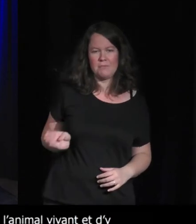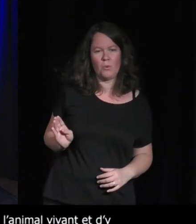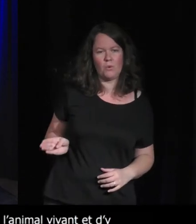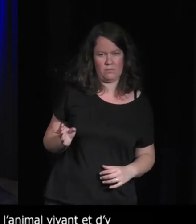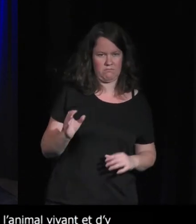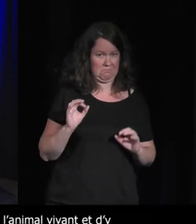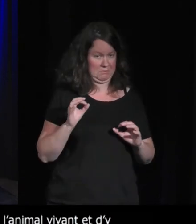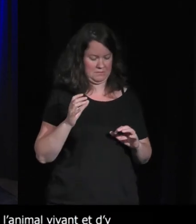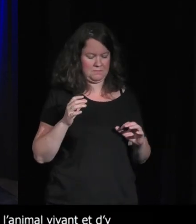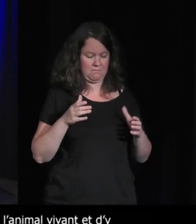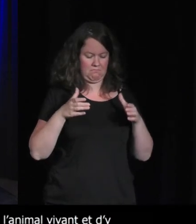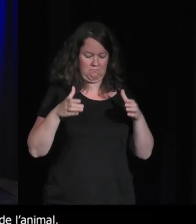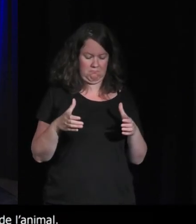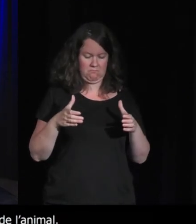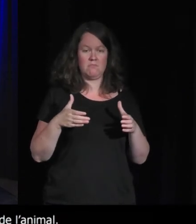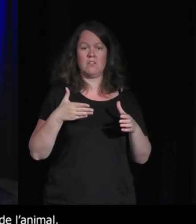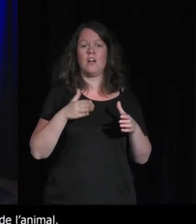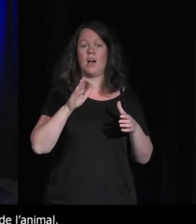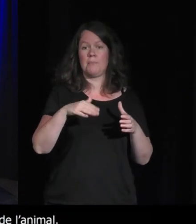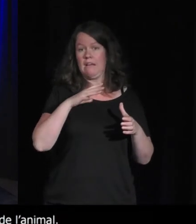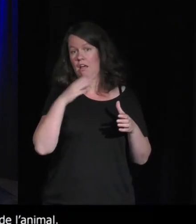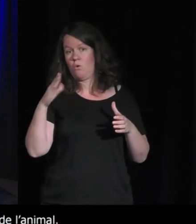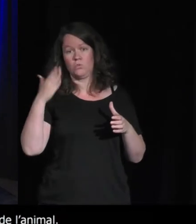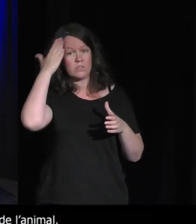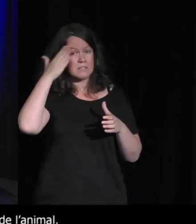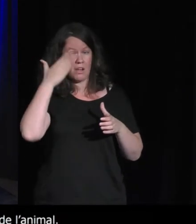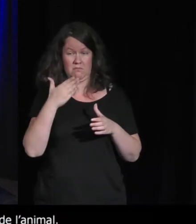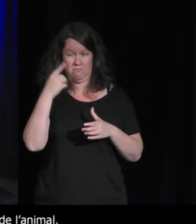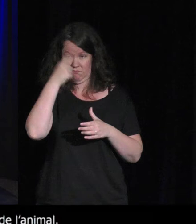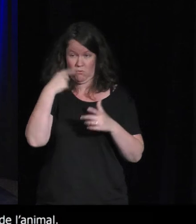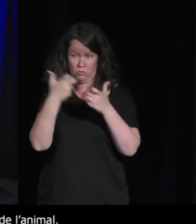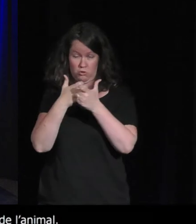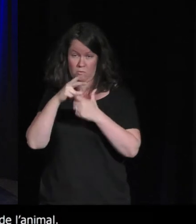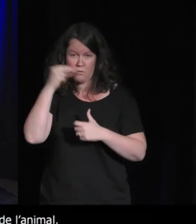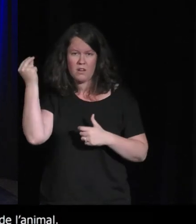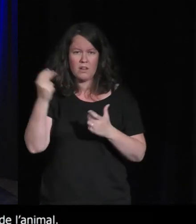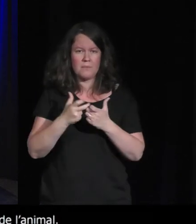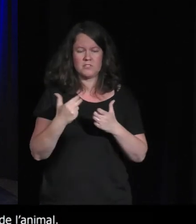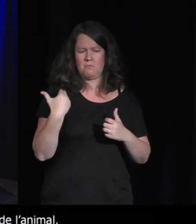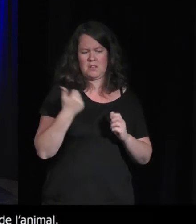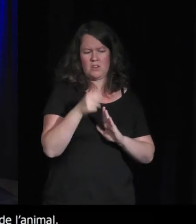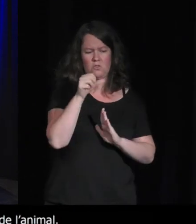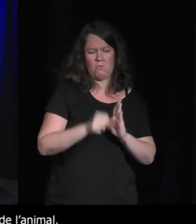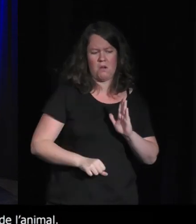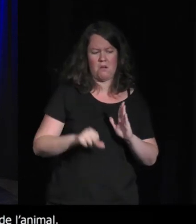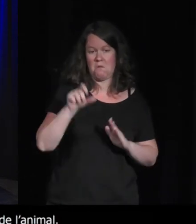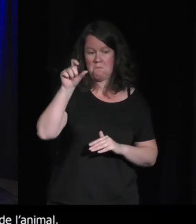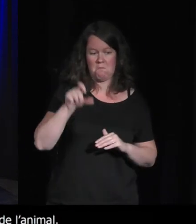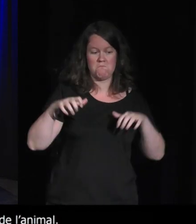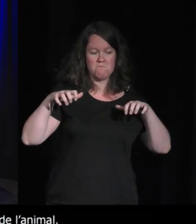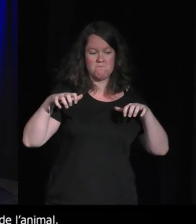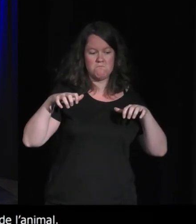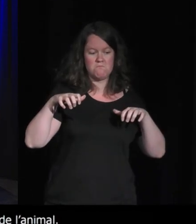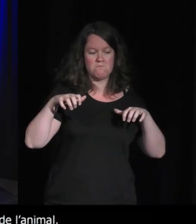'animal anthropomorphisé moi je pense récemment il y quelques mois à peine c'était biomutant avec un créateur d'avatar